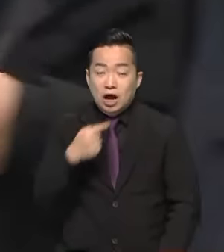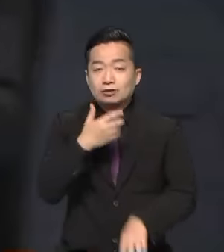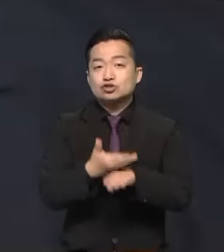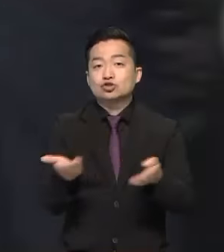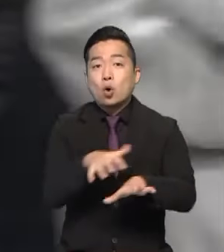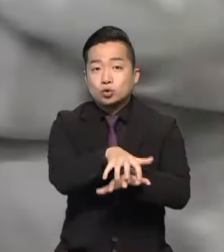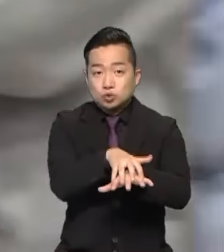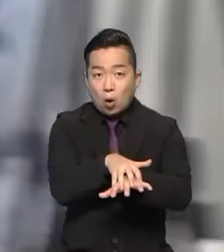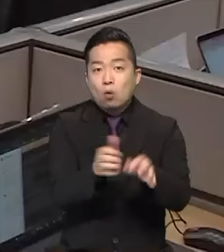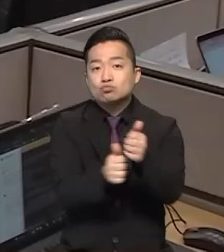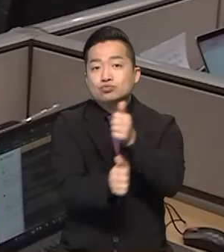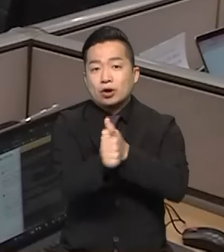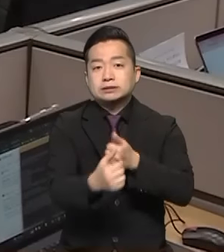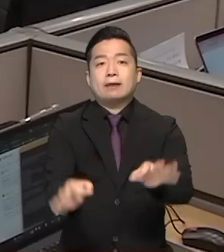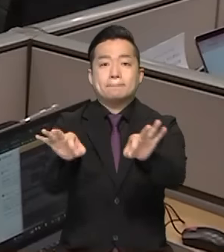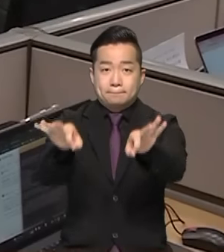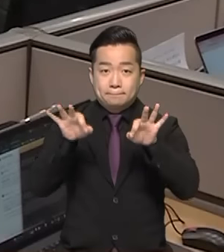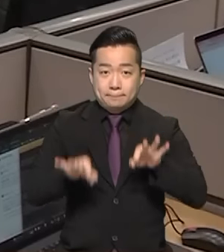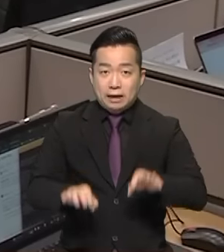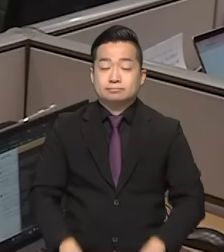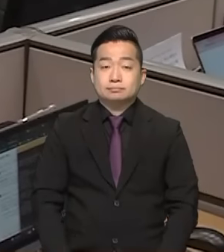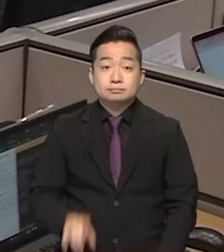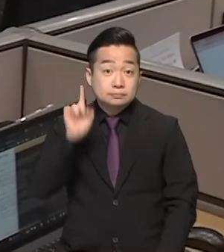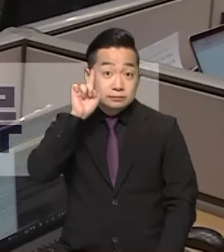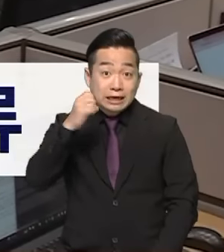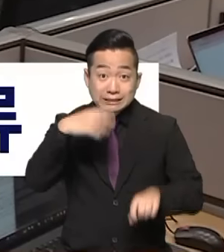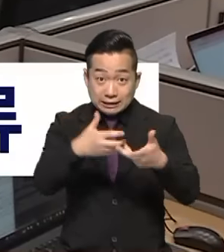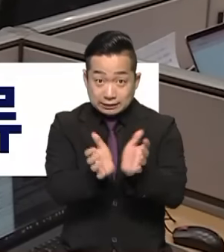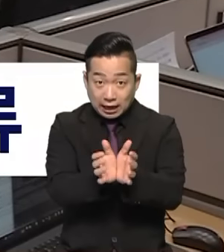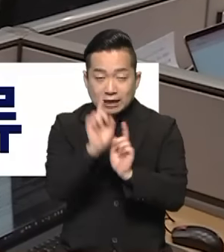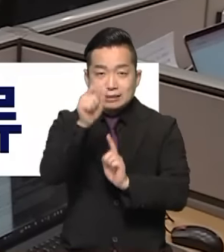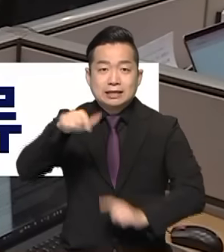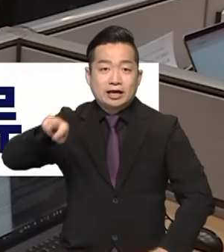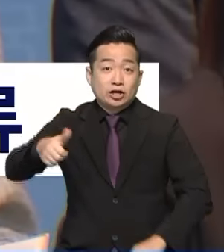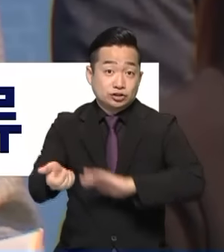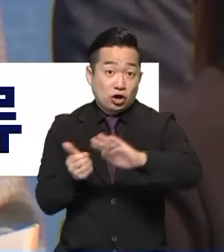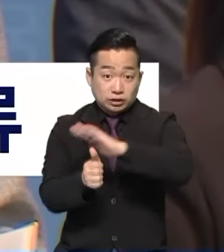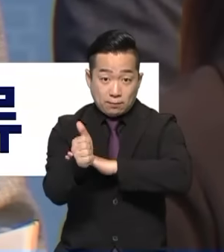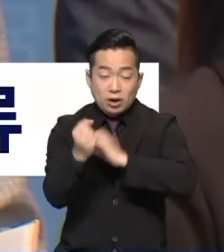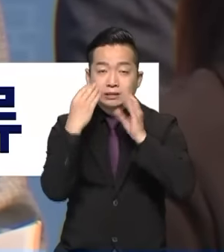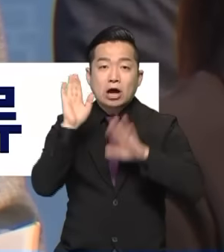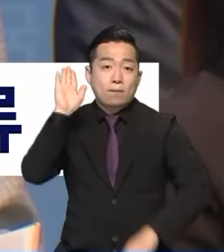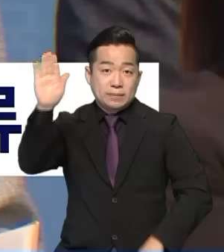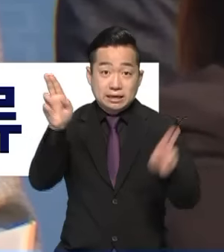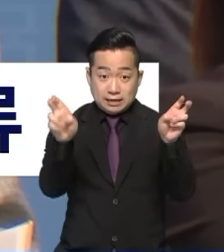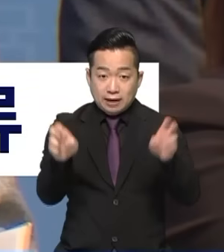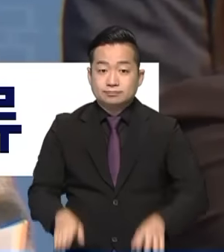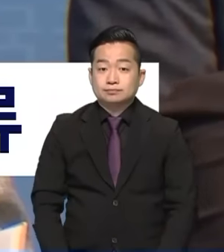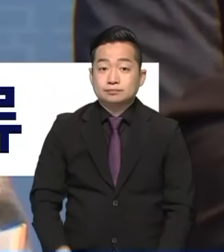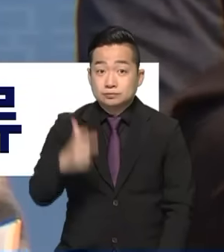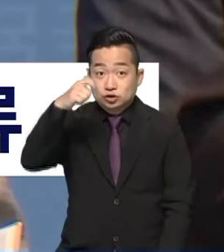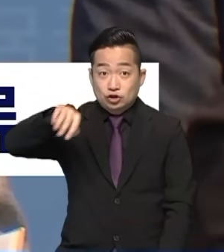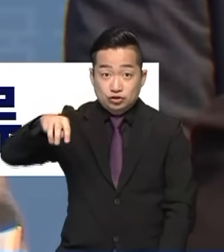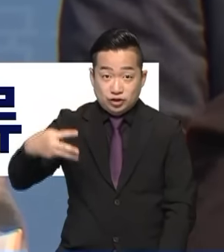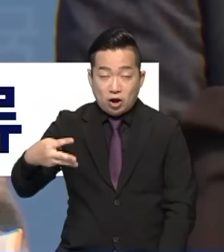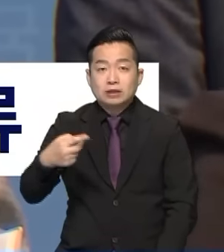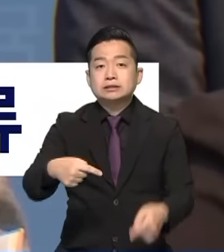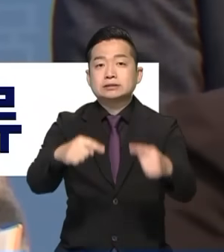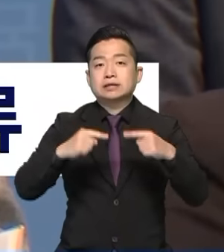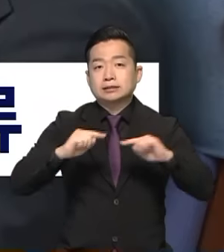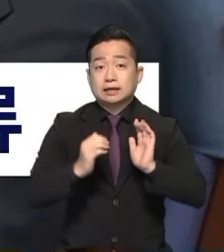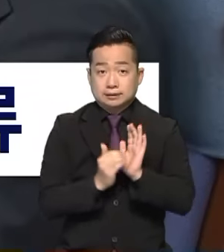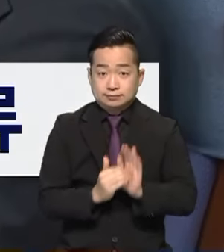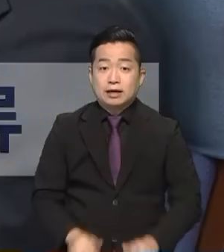부위원장이 이어받습니다. 내일 창당 준비위를 띄울 이낙연 전 대표의 새로운 미래, 최윤열, 신경민 전 의원 등이